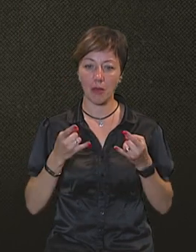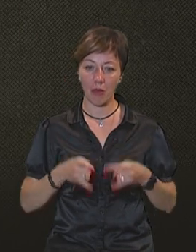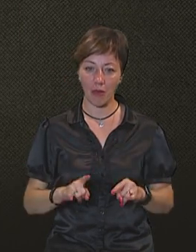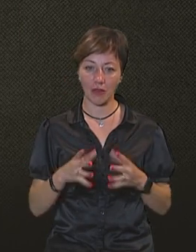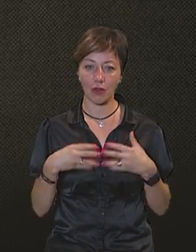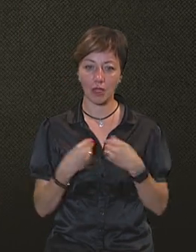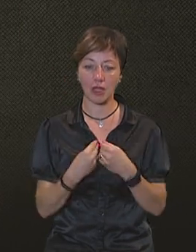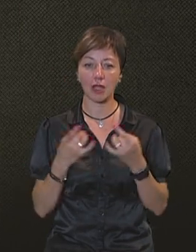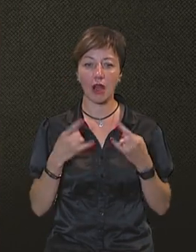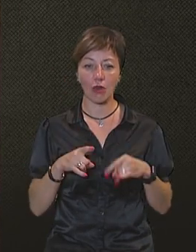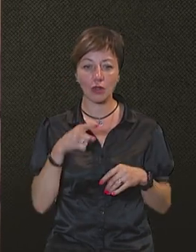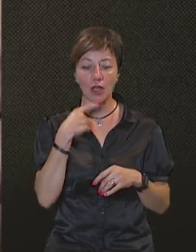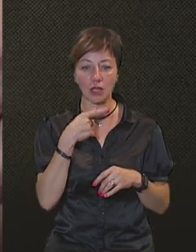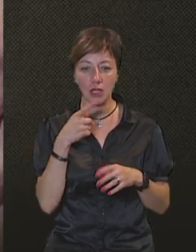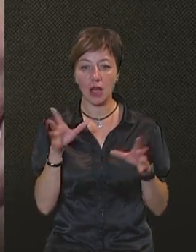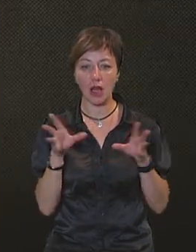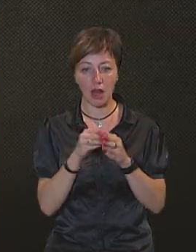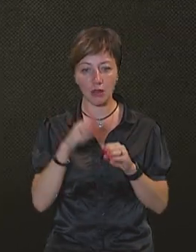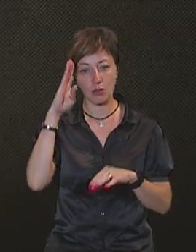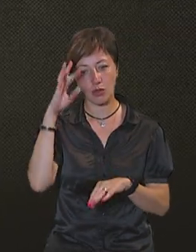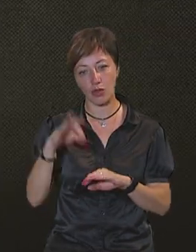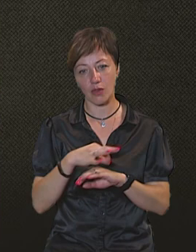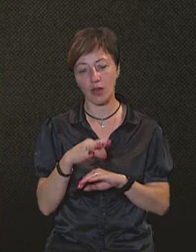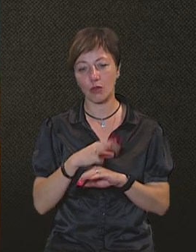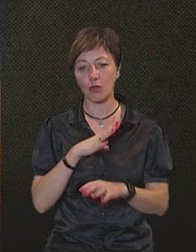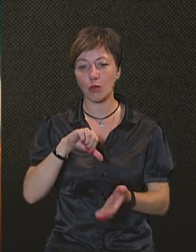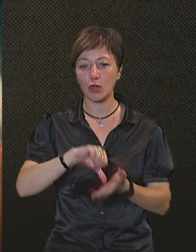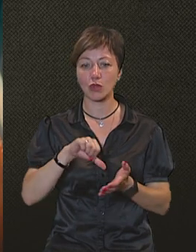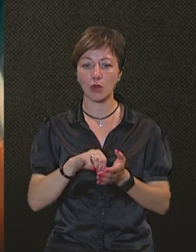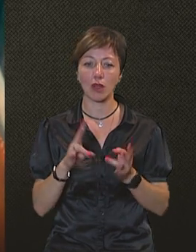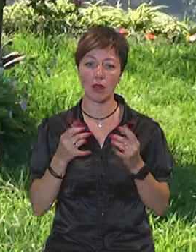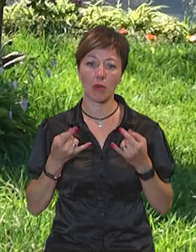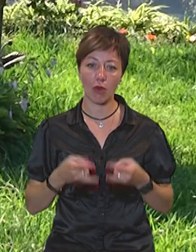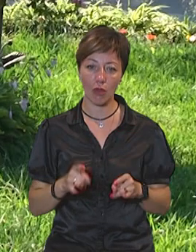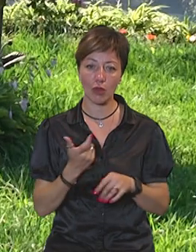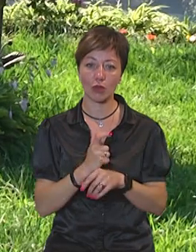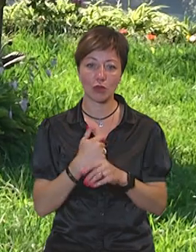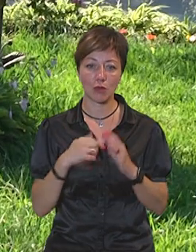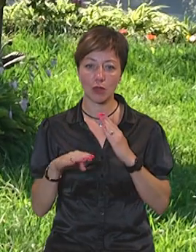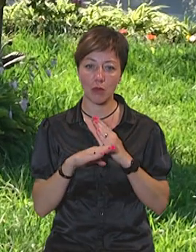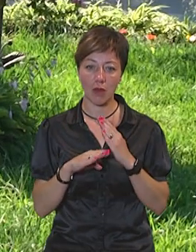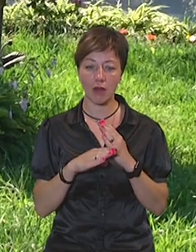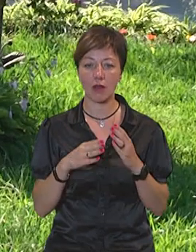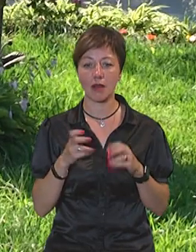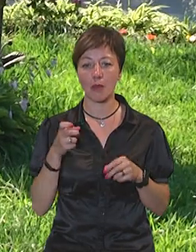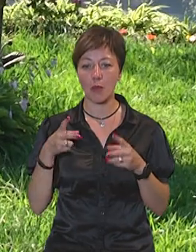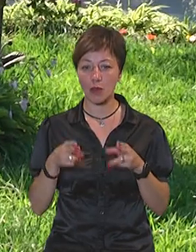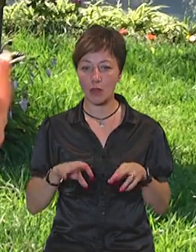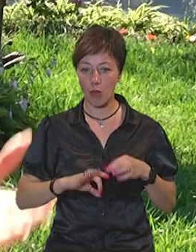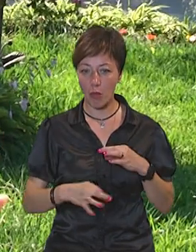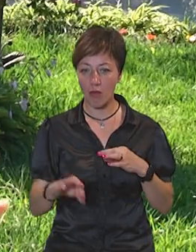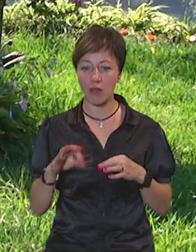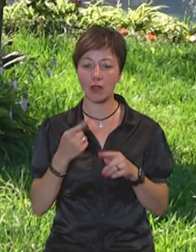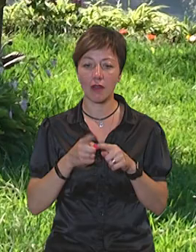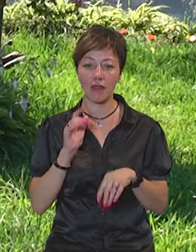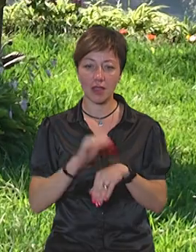родині. Народжувала, каже Тамара, разом із чоловіком. Чоловік був присутній на пологах і дуже мені допомагав, і він перерізав пуповину, він фактично